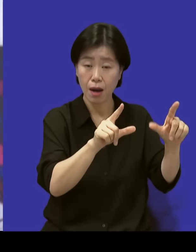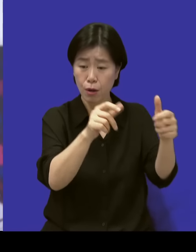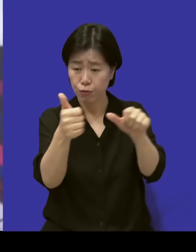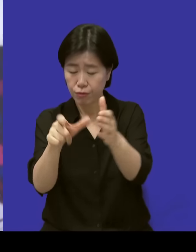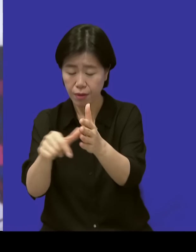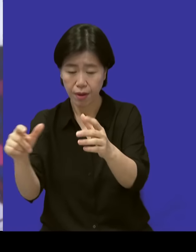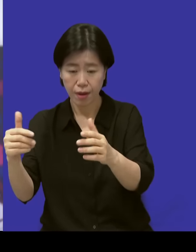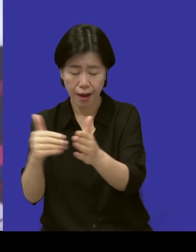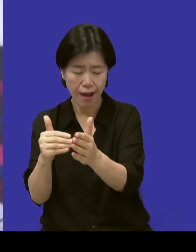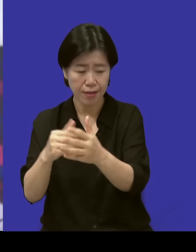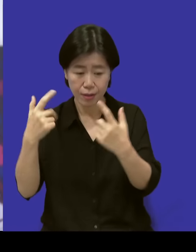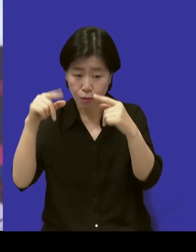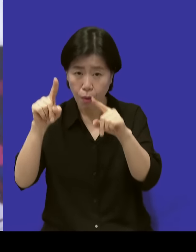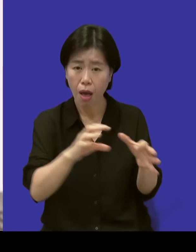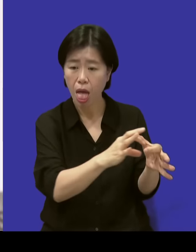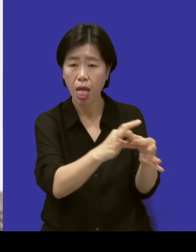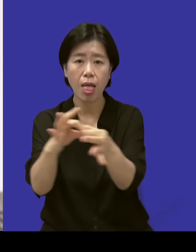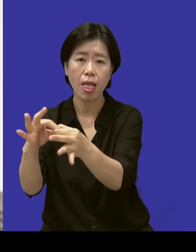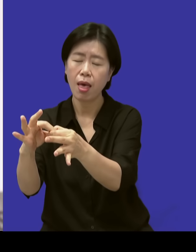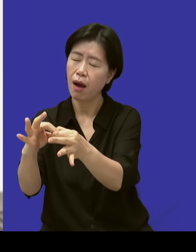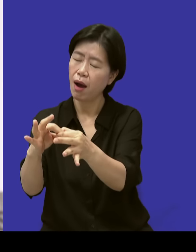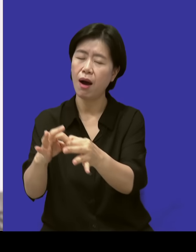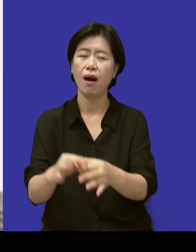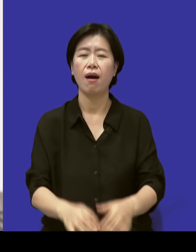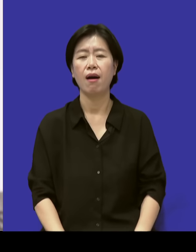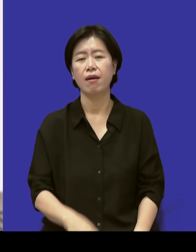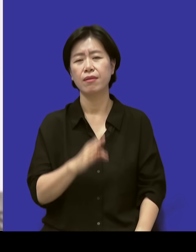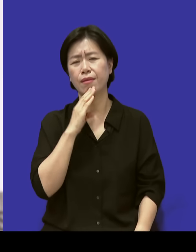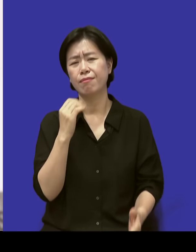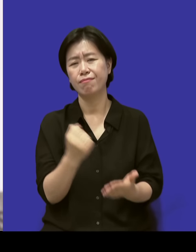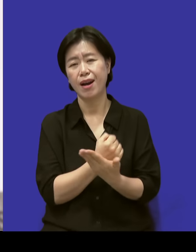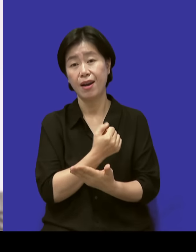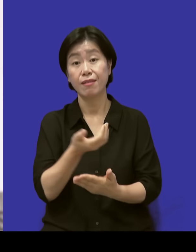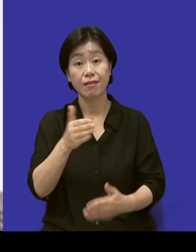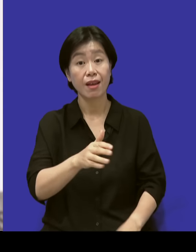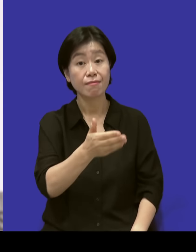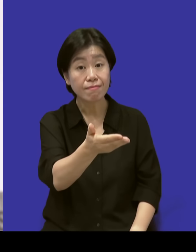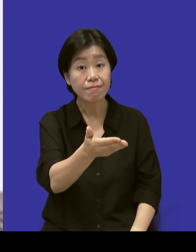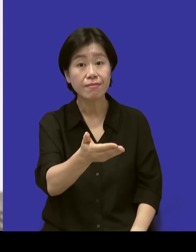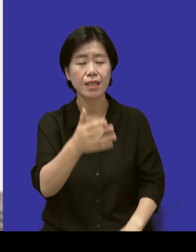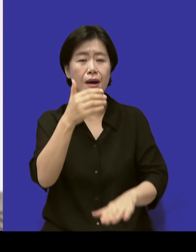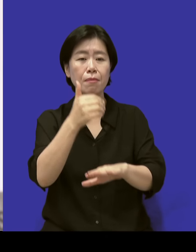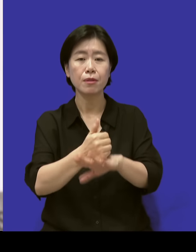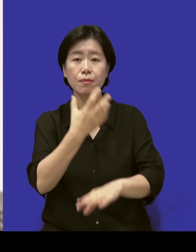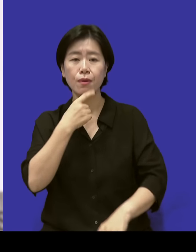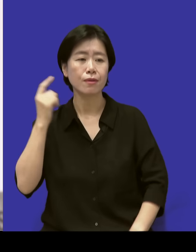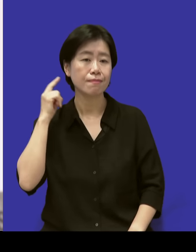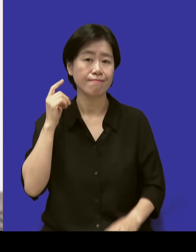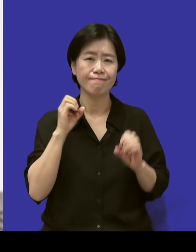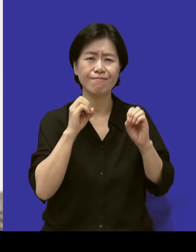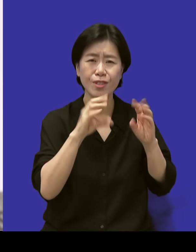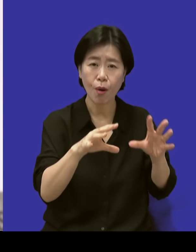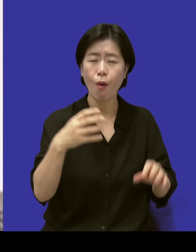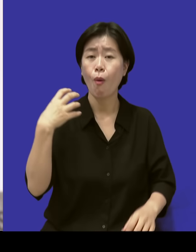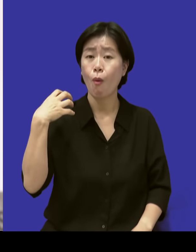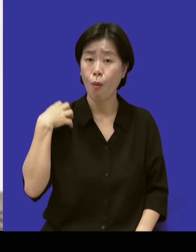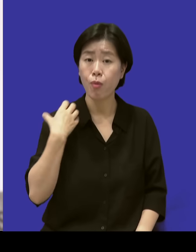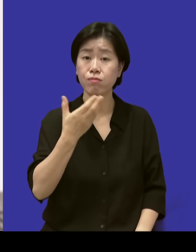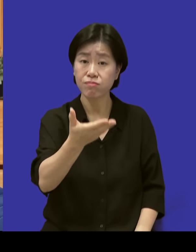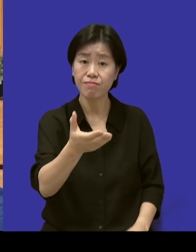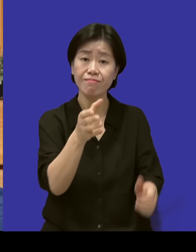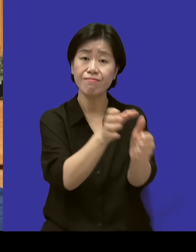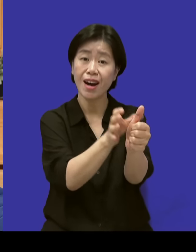분들을 통해서 그들에게 희망을 줄 수 있고 그들이 변화될 수 있는 마지막 티켓 한 장을 우리 교도관님께 주신 게 아닐까 이런 생각이